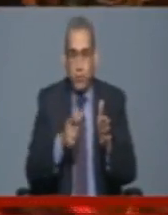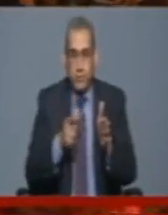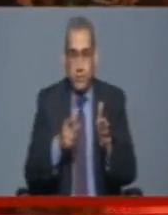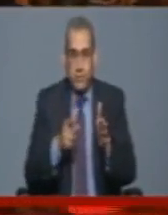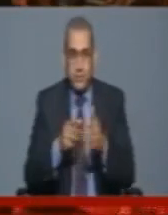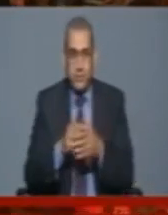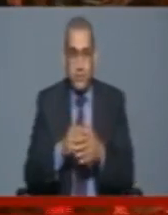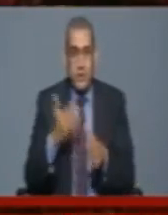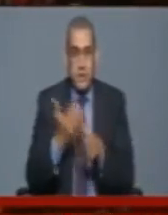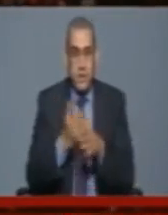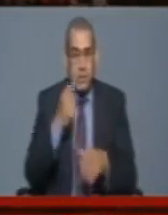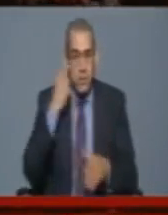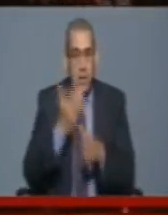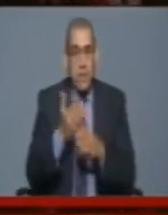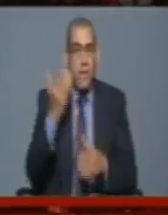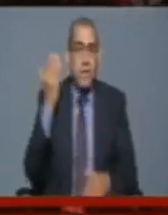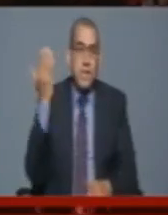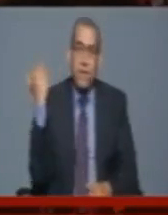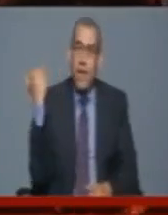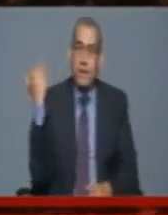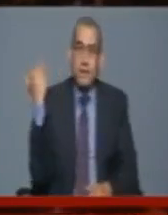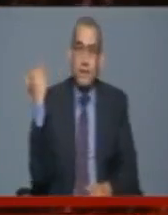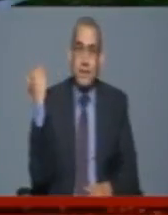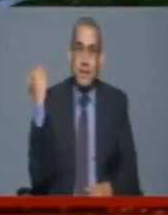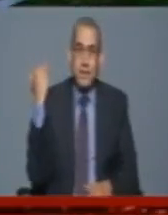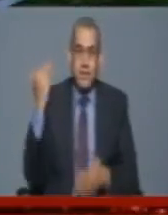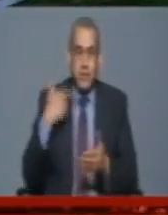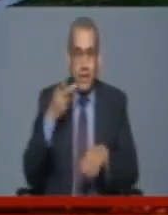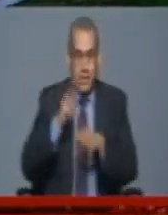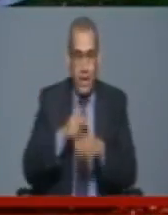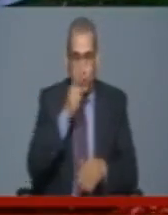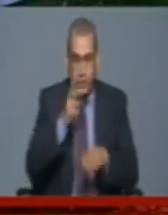لأن خلال الفترة اللي فاتت، أنا بكررها تاني،